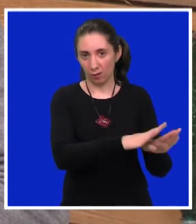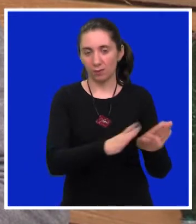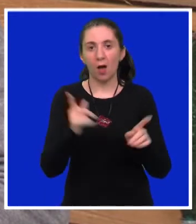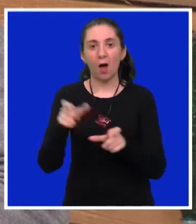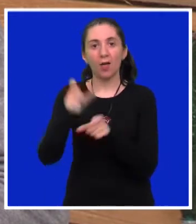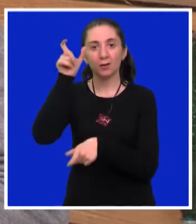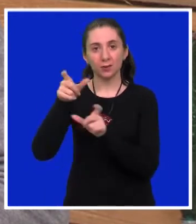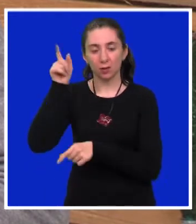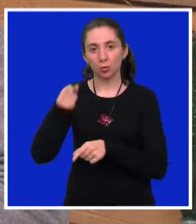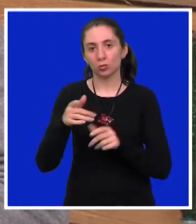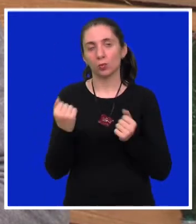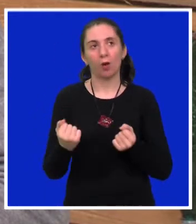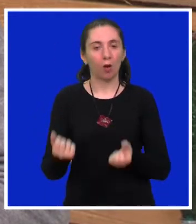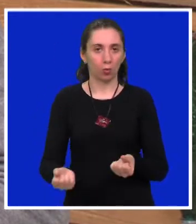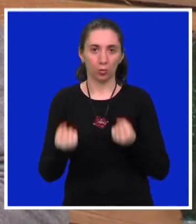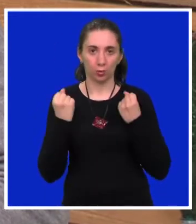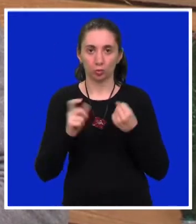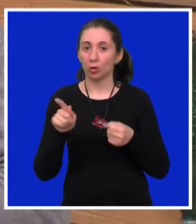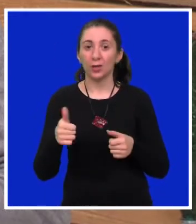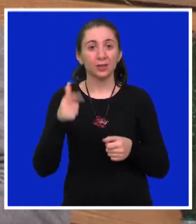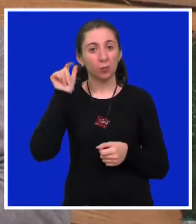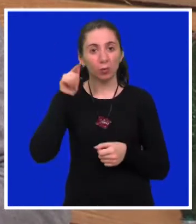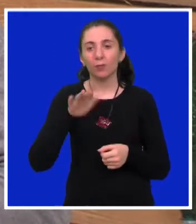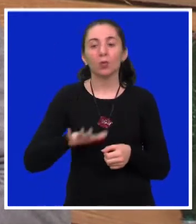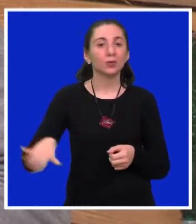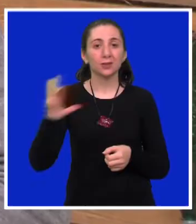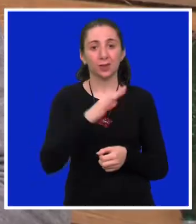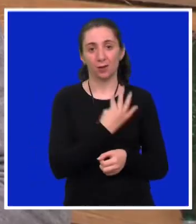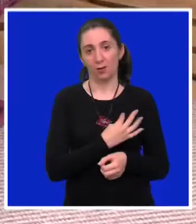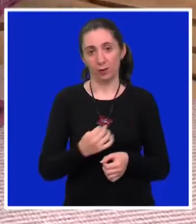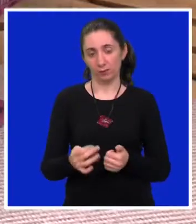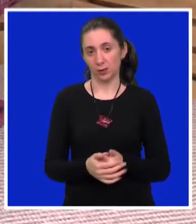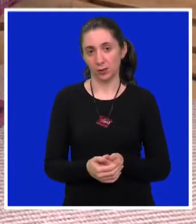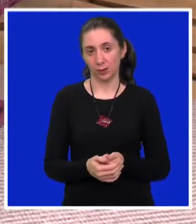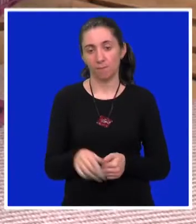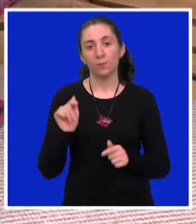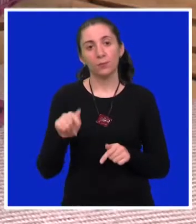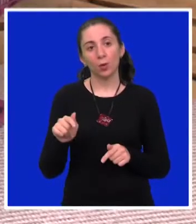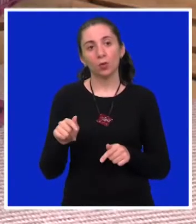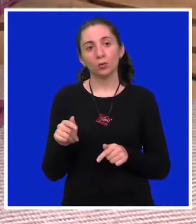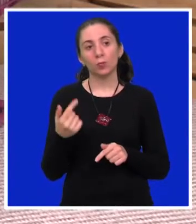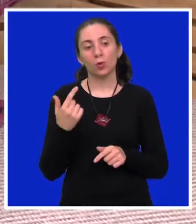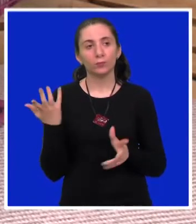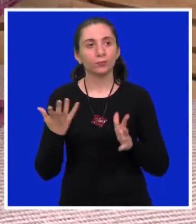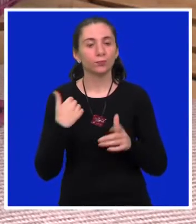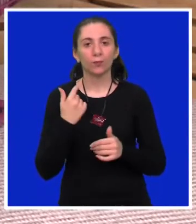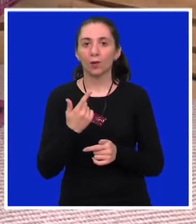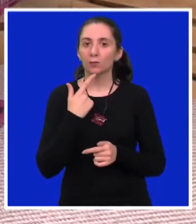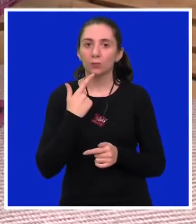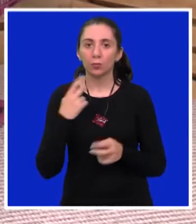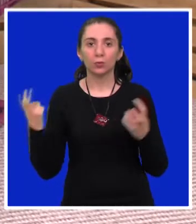Kod više stambenih zgrada će to biti jako teško i ne samo u Karlovcu, u cijeloj Hrvatskoj. Tu smo nekako